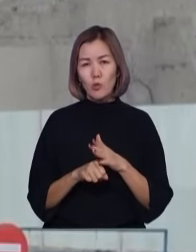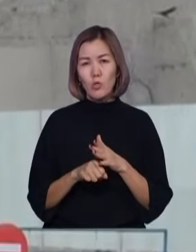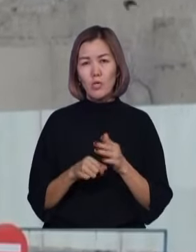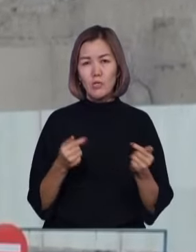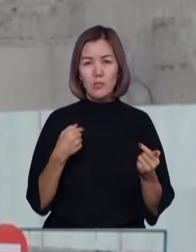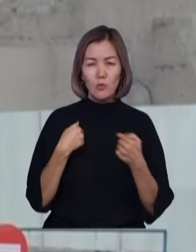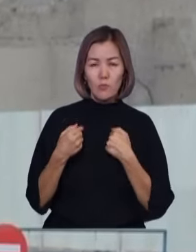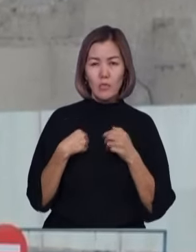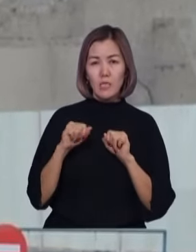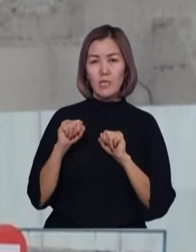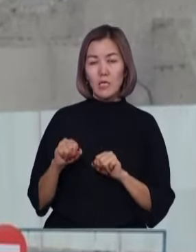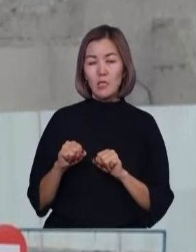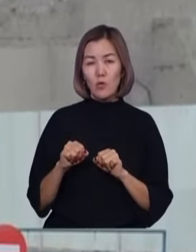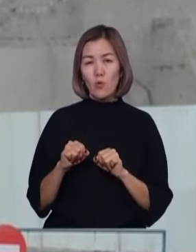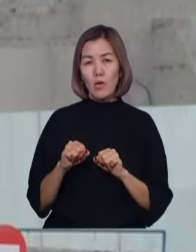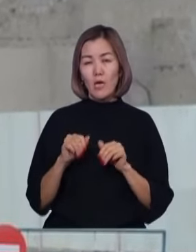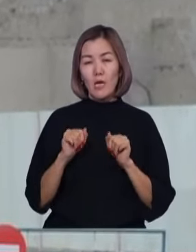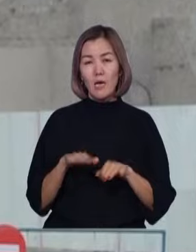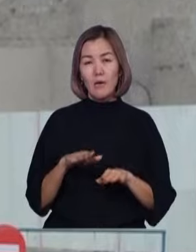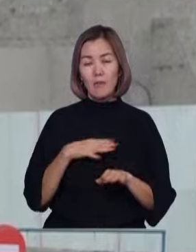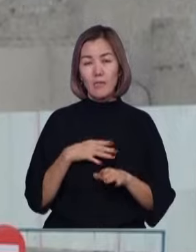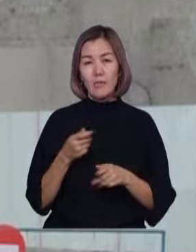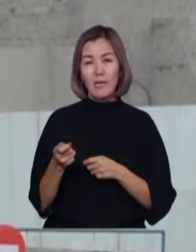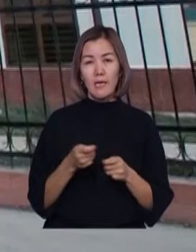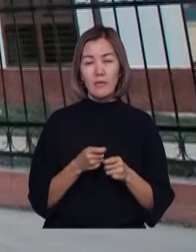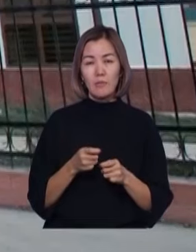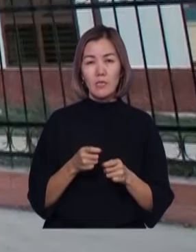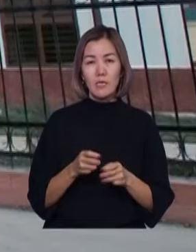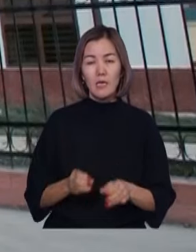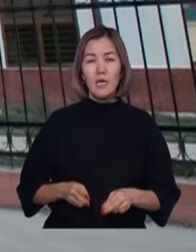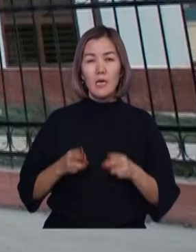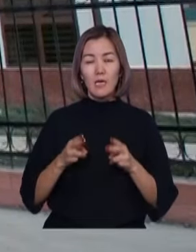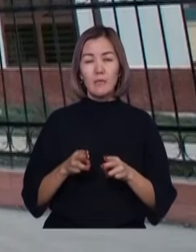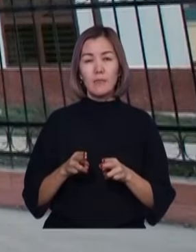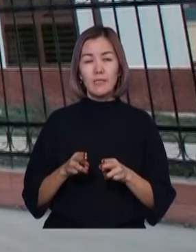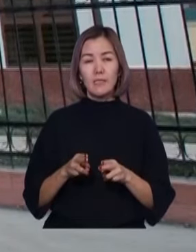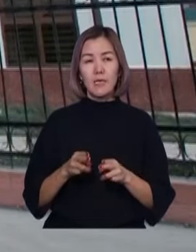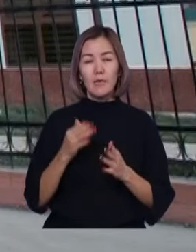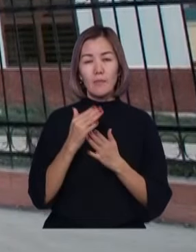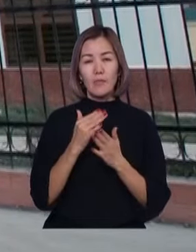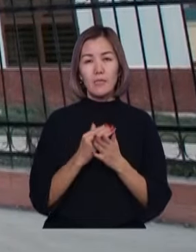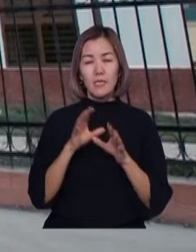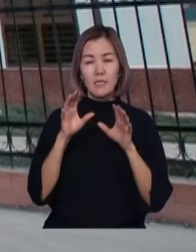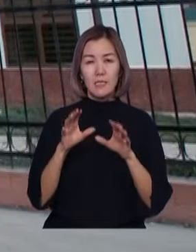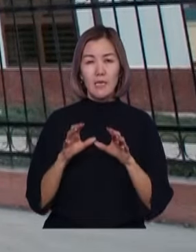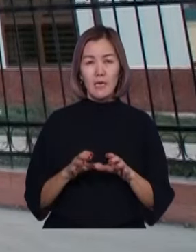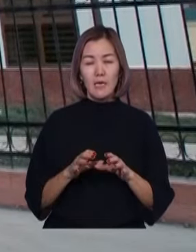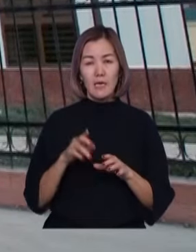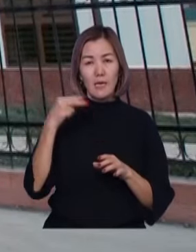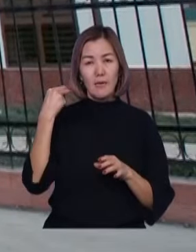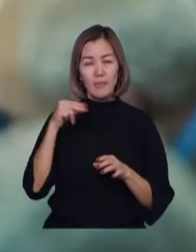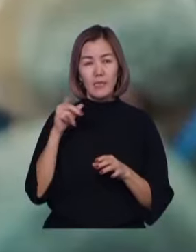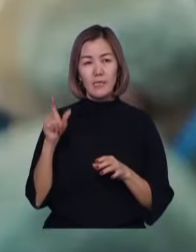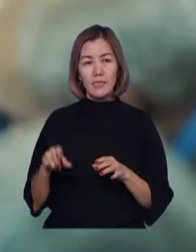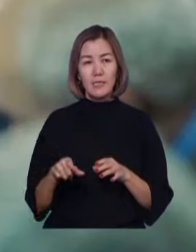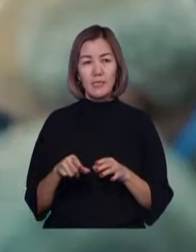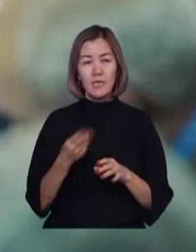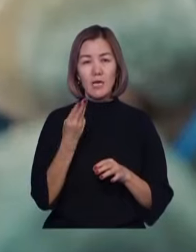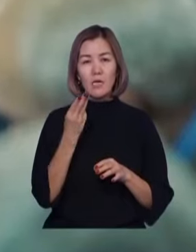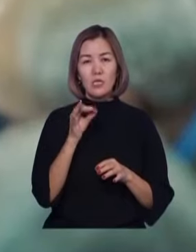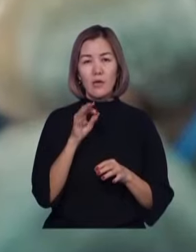сақтау мақсатында қабылданды. Әкімшілік және қылмыстық кодекстерге тиісті өзгеріс енгізуді көздейтін заңға ел президенті Шавкат Мирзиёев қол